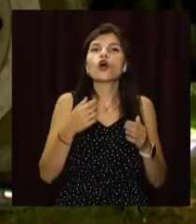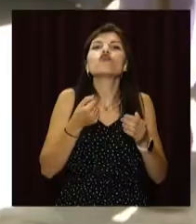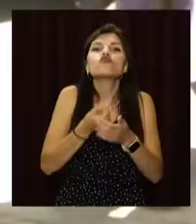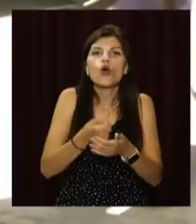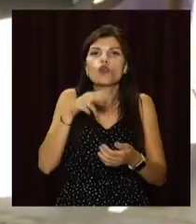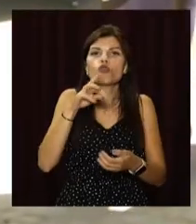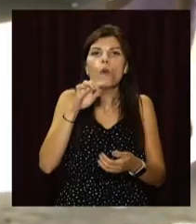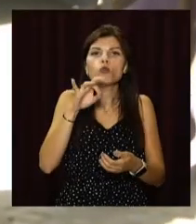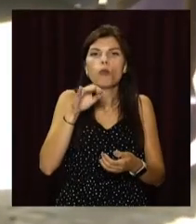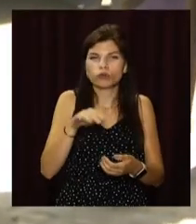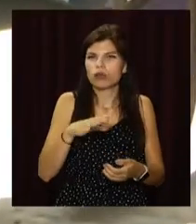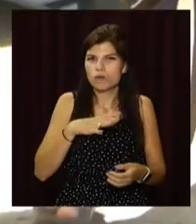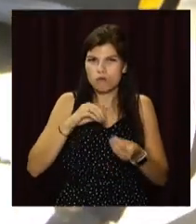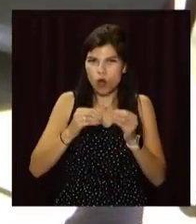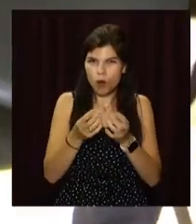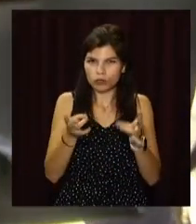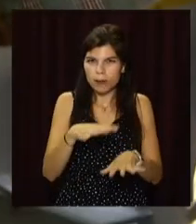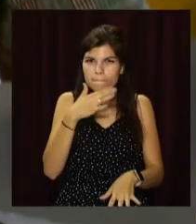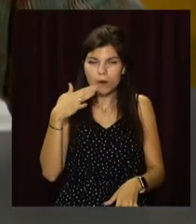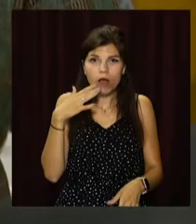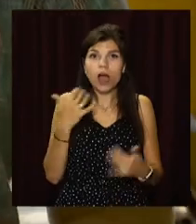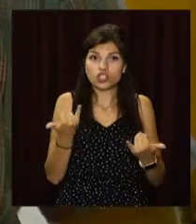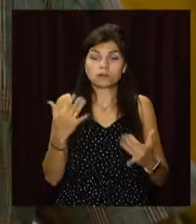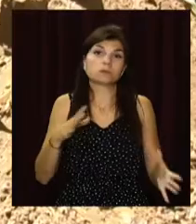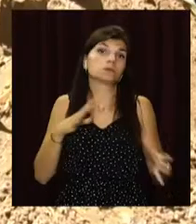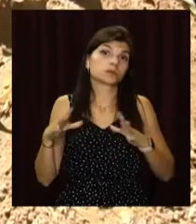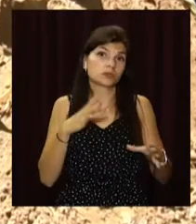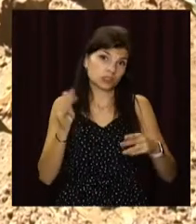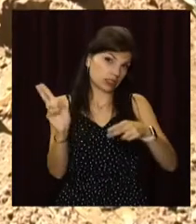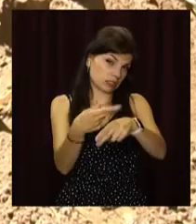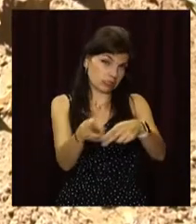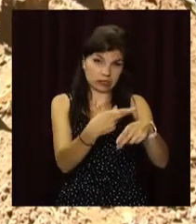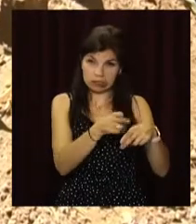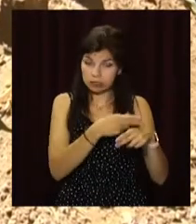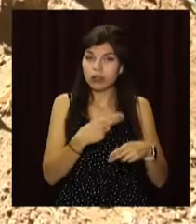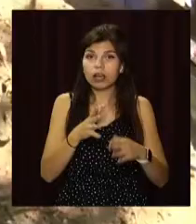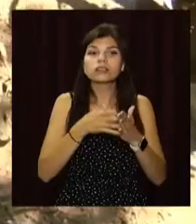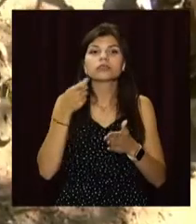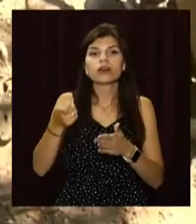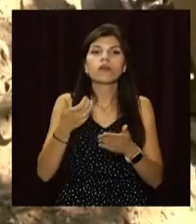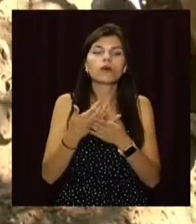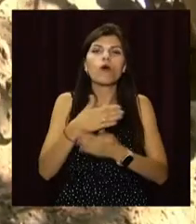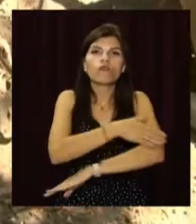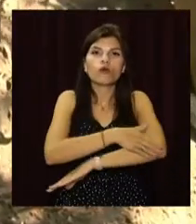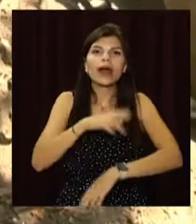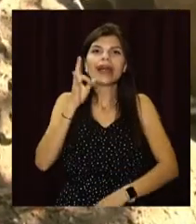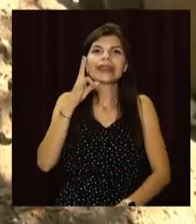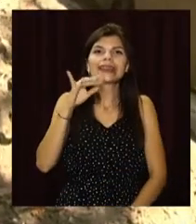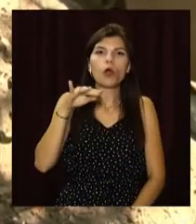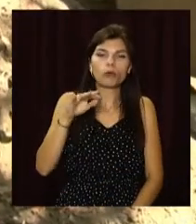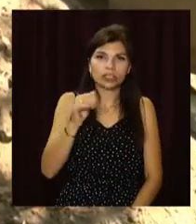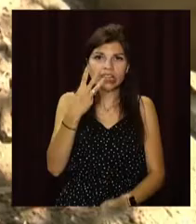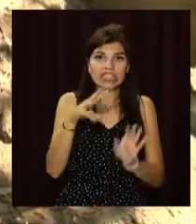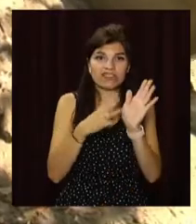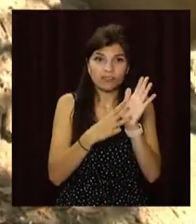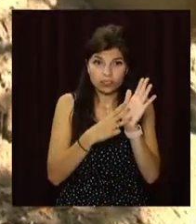«Добробуту», залишила по собі багато проблем. Нині доводиться швидко їх розв'язувати. Зокрема, заявка від мешканців по вулиці Нікопольській,